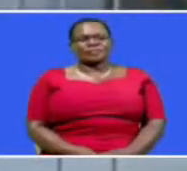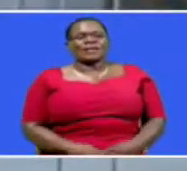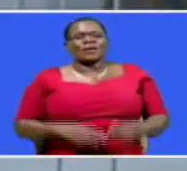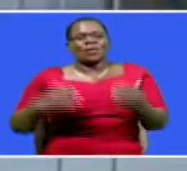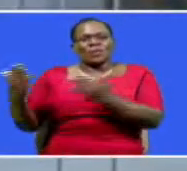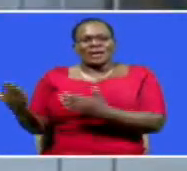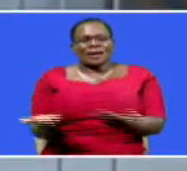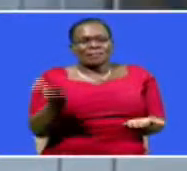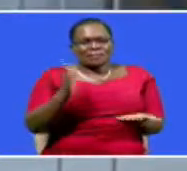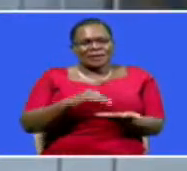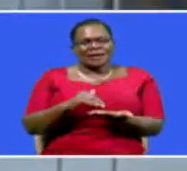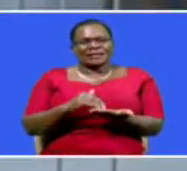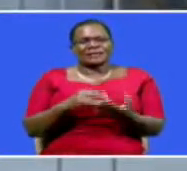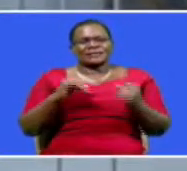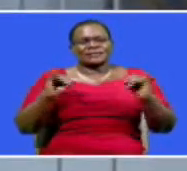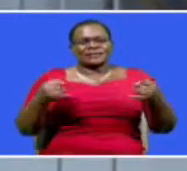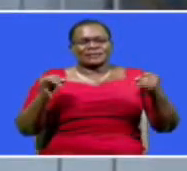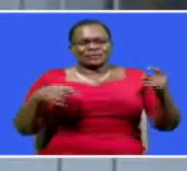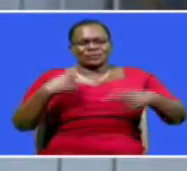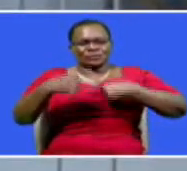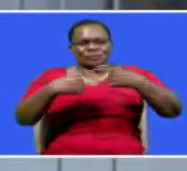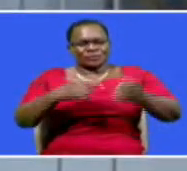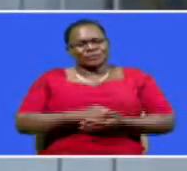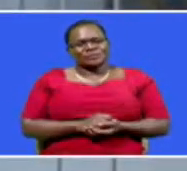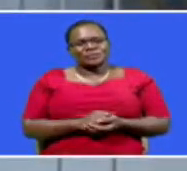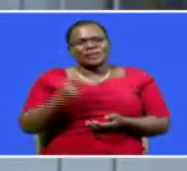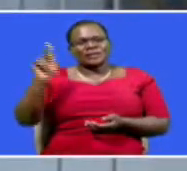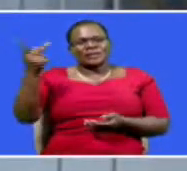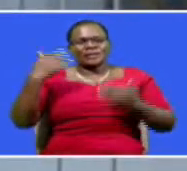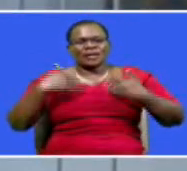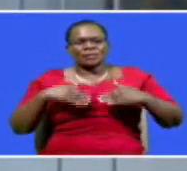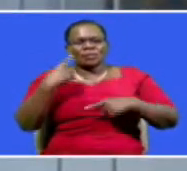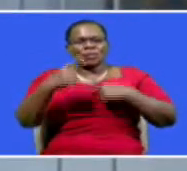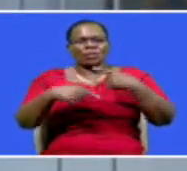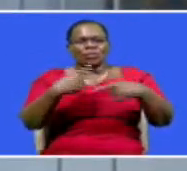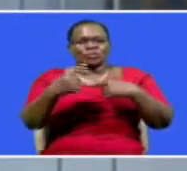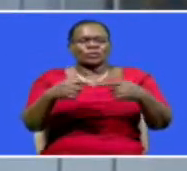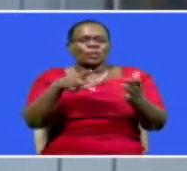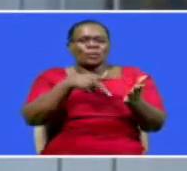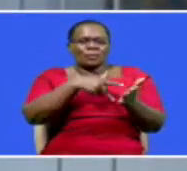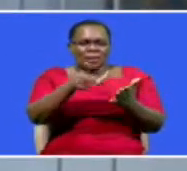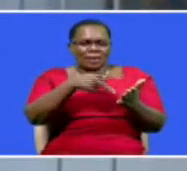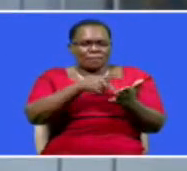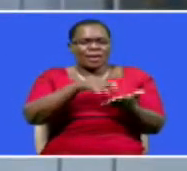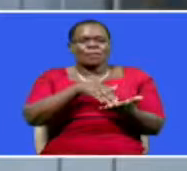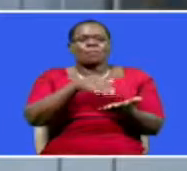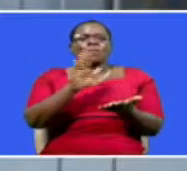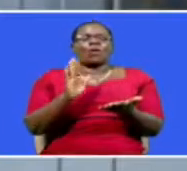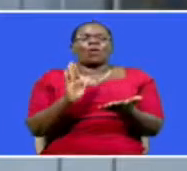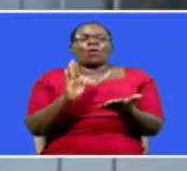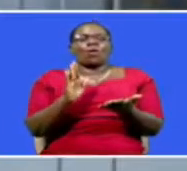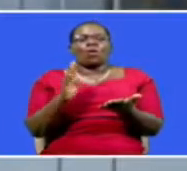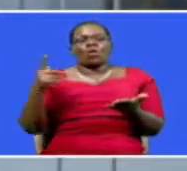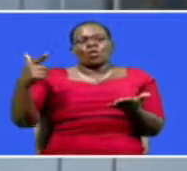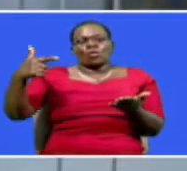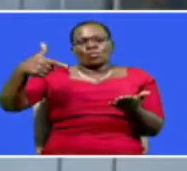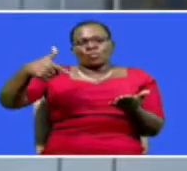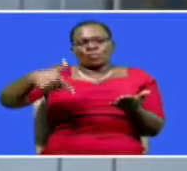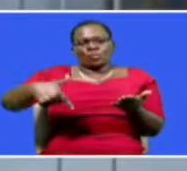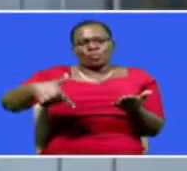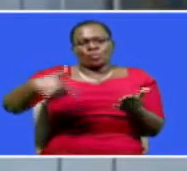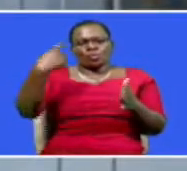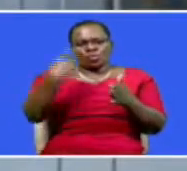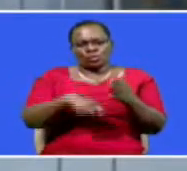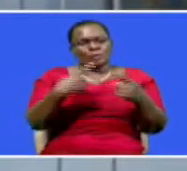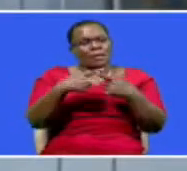Na mkaribu tena mtazamaji, tuendelee na taarifa zaidi. Wakenya wataendelea kugharamikia zaidi kutokana na bei ya juu ya mafuta